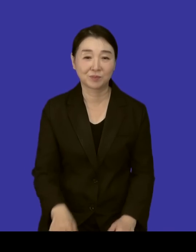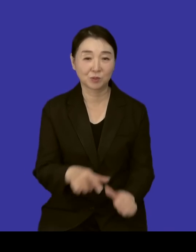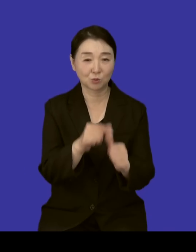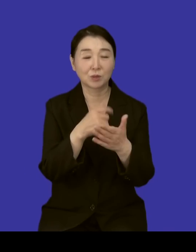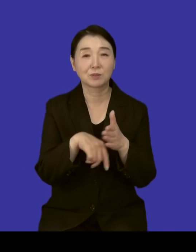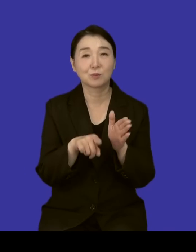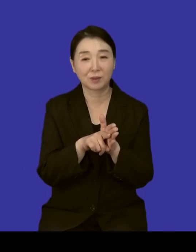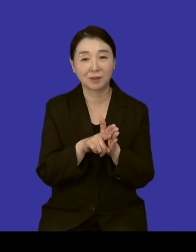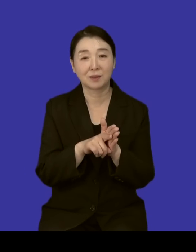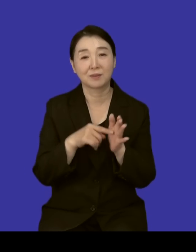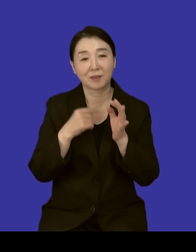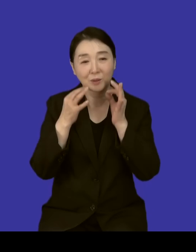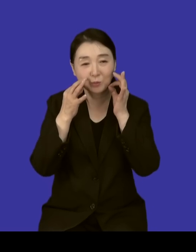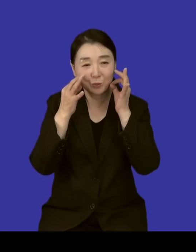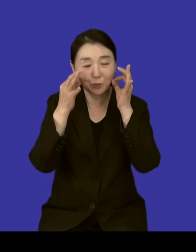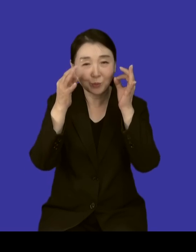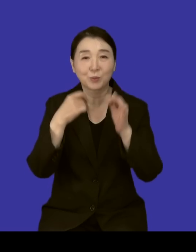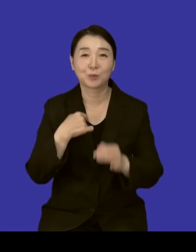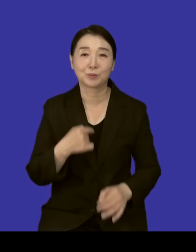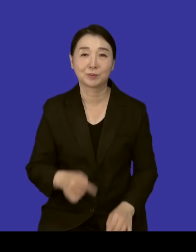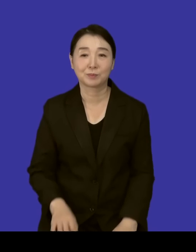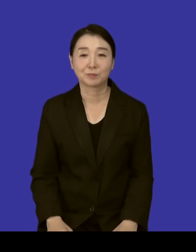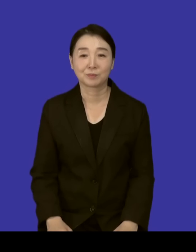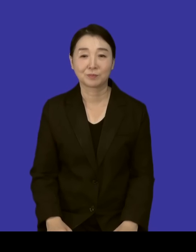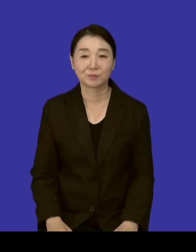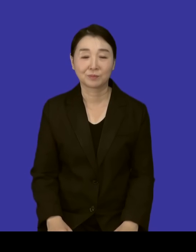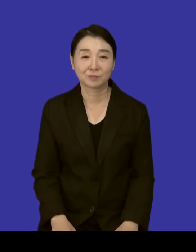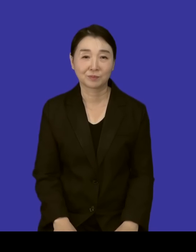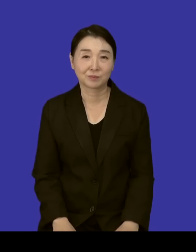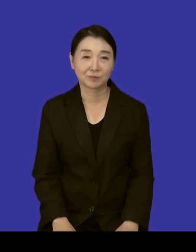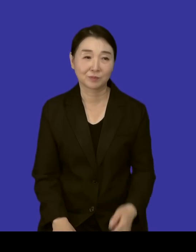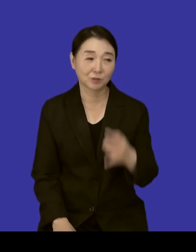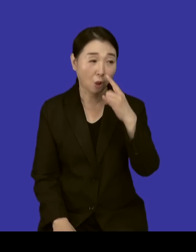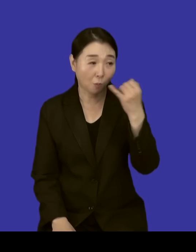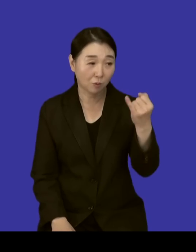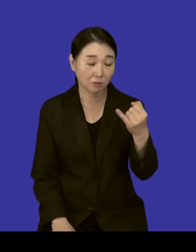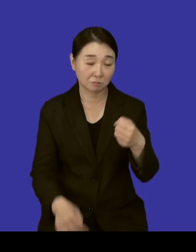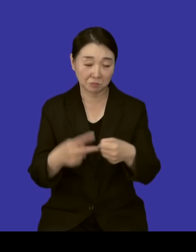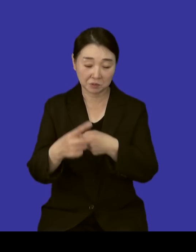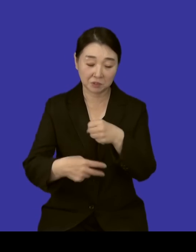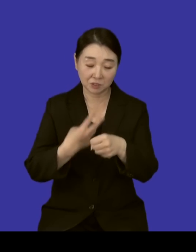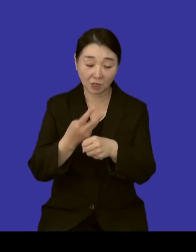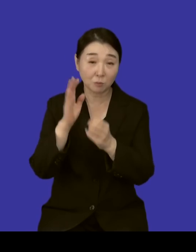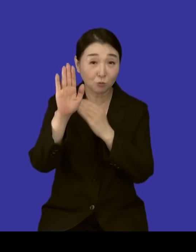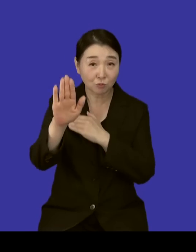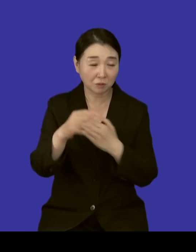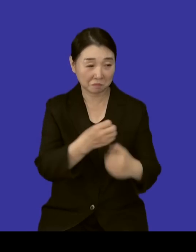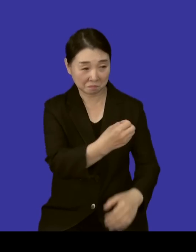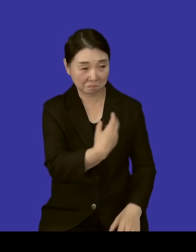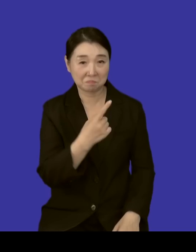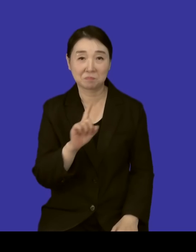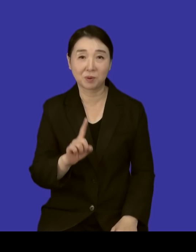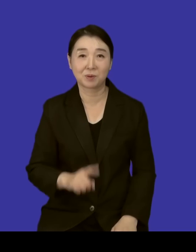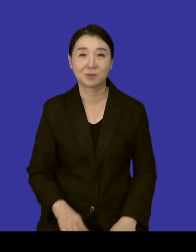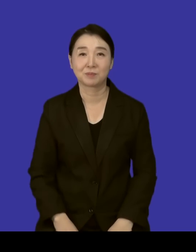구원을 위해서 그렇게 하다 보니까 어머니가 이제 2, 3년 지나니까 저한테 어느 날 이러는 거예요.